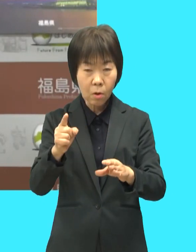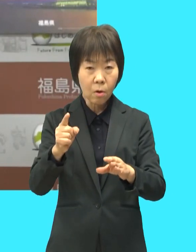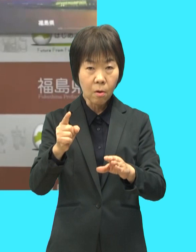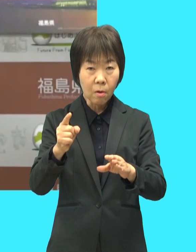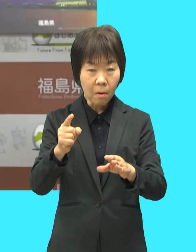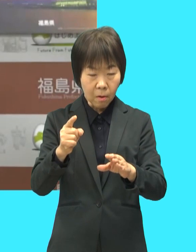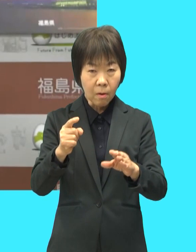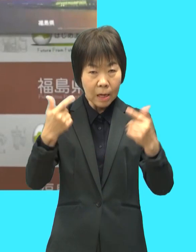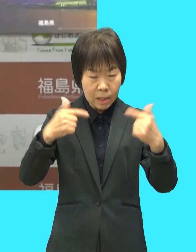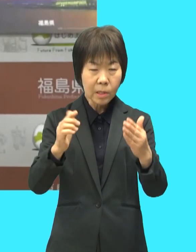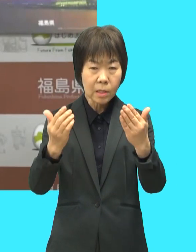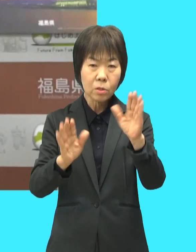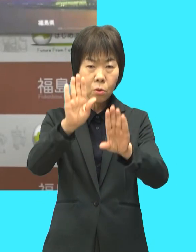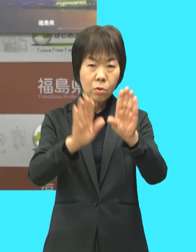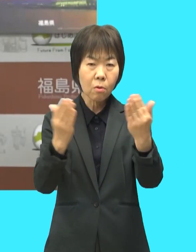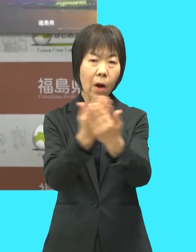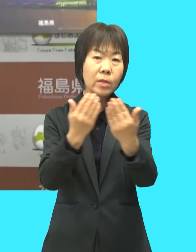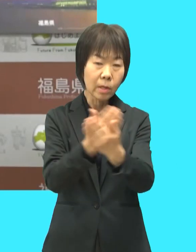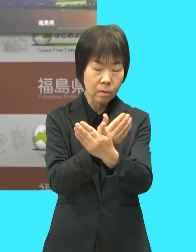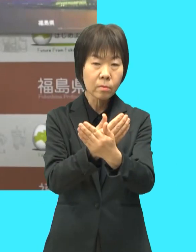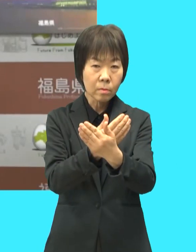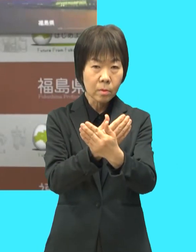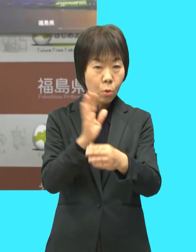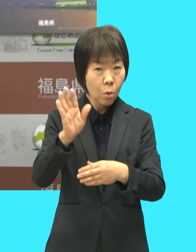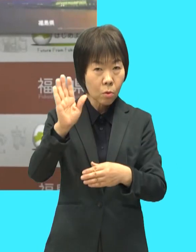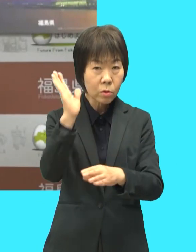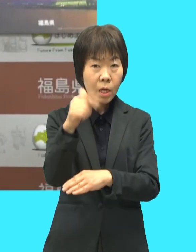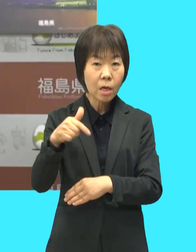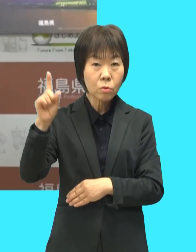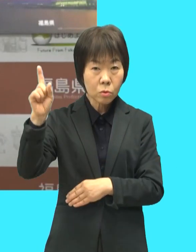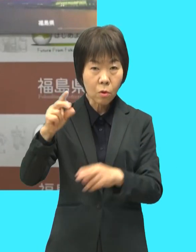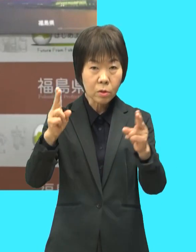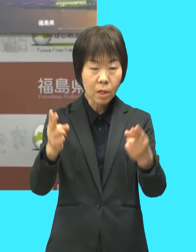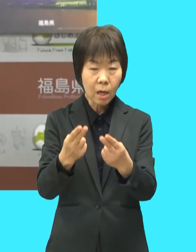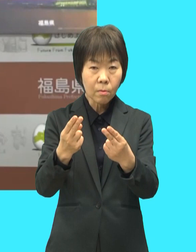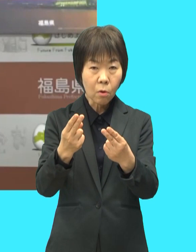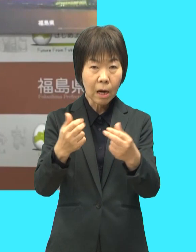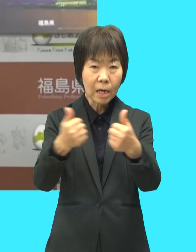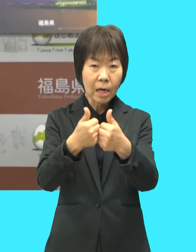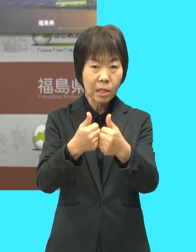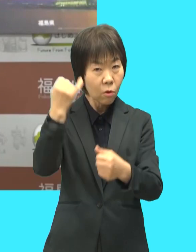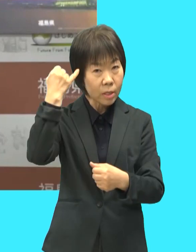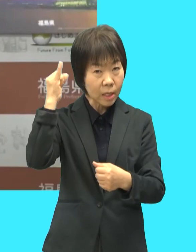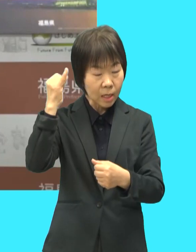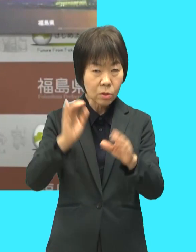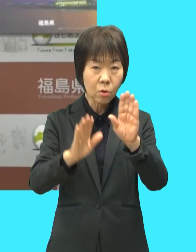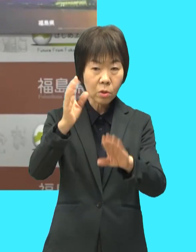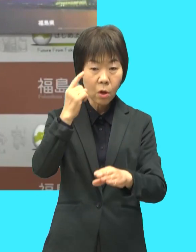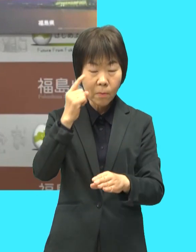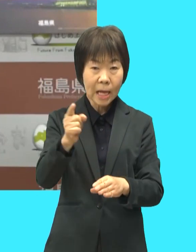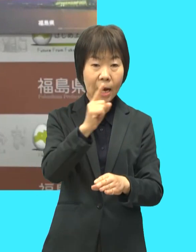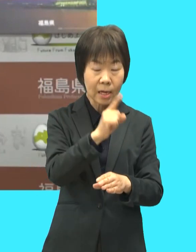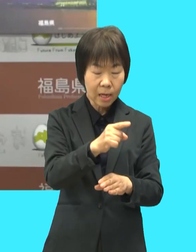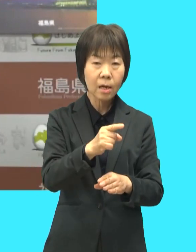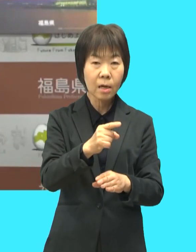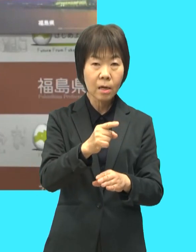態が日々変わっている状況かと思います。今後政府の専門家会議の意見、あるいは状況を見ながら、